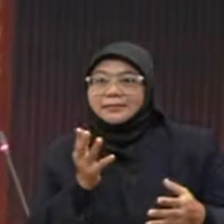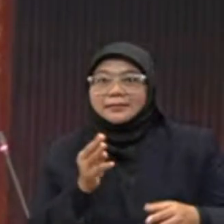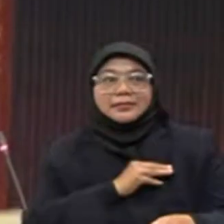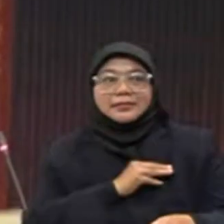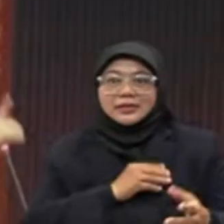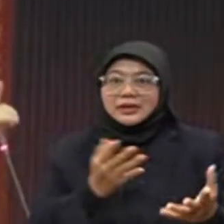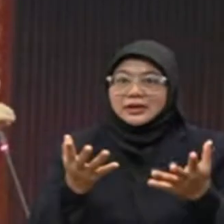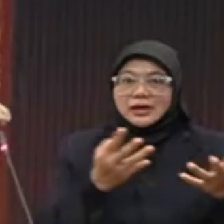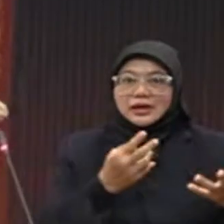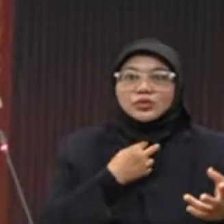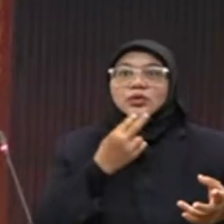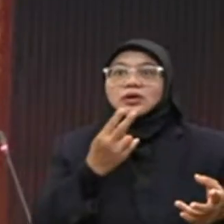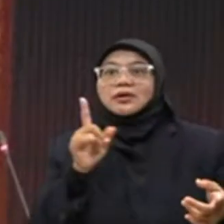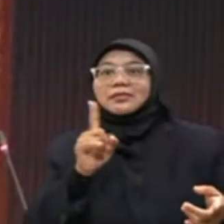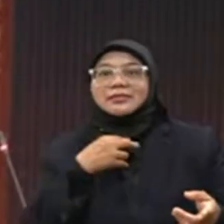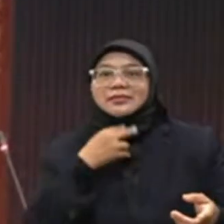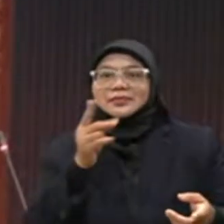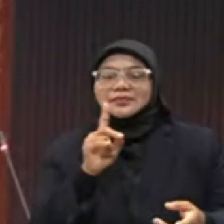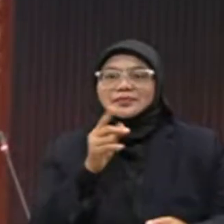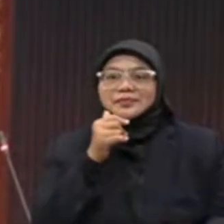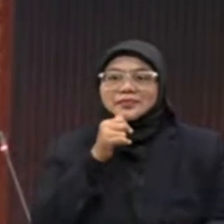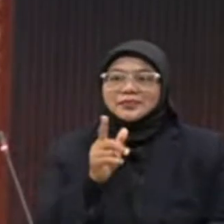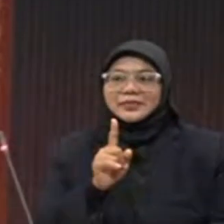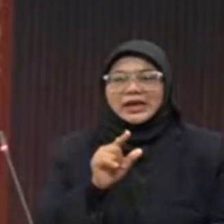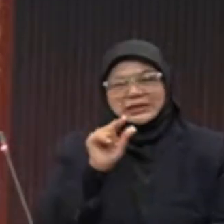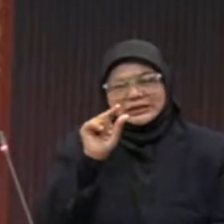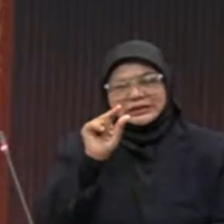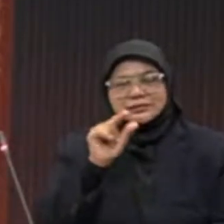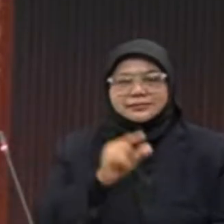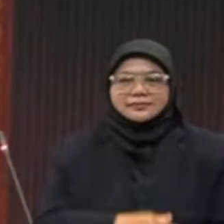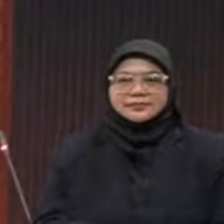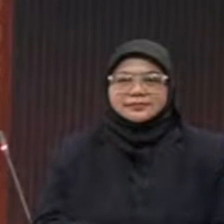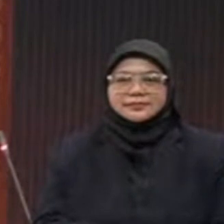dengan suara wanita Oke sedikit saja